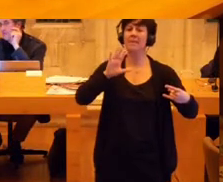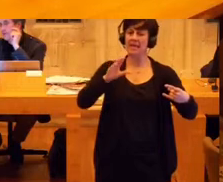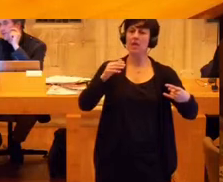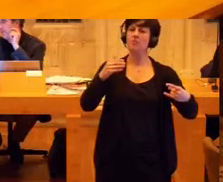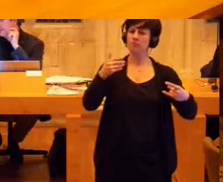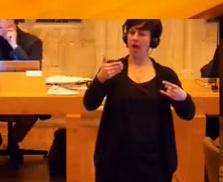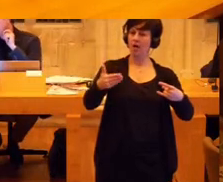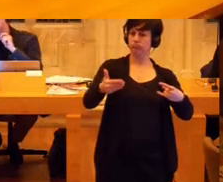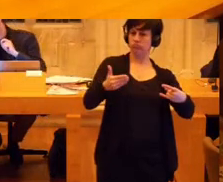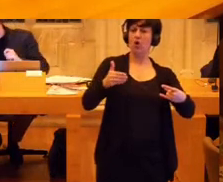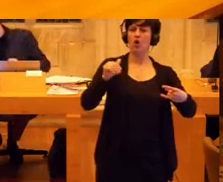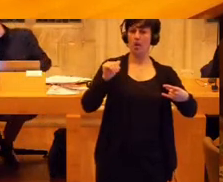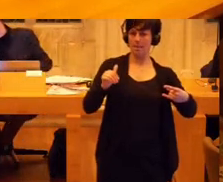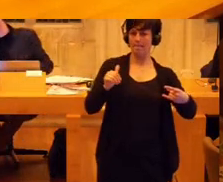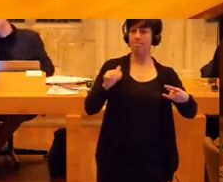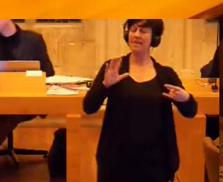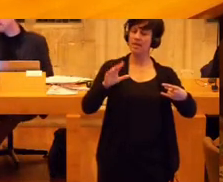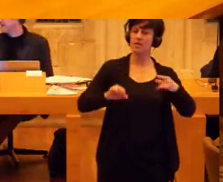un affichage publicitaire.